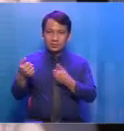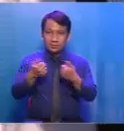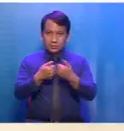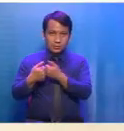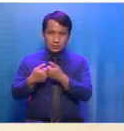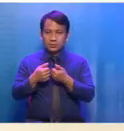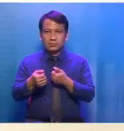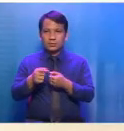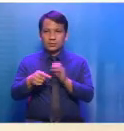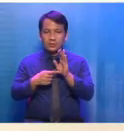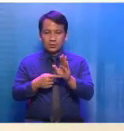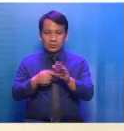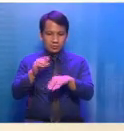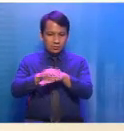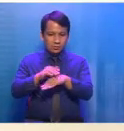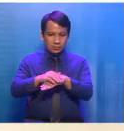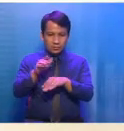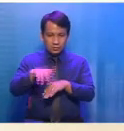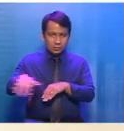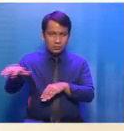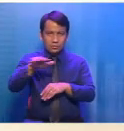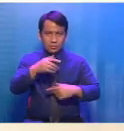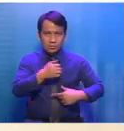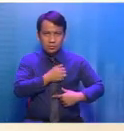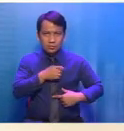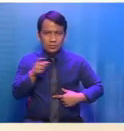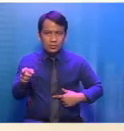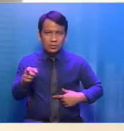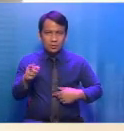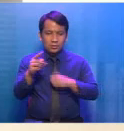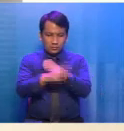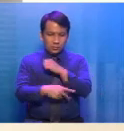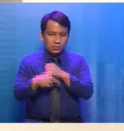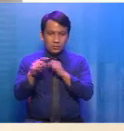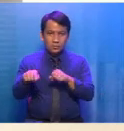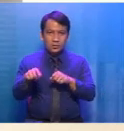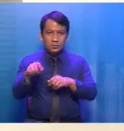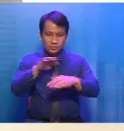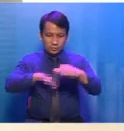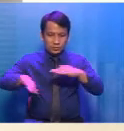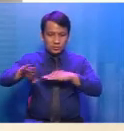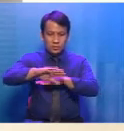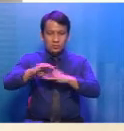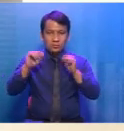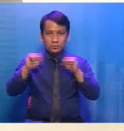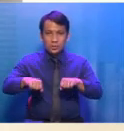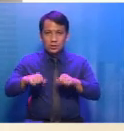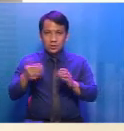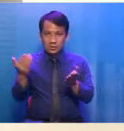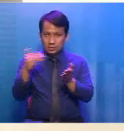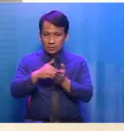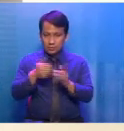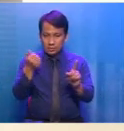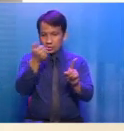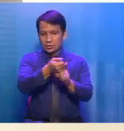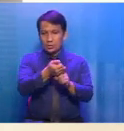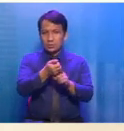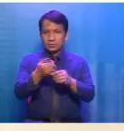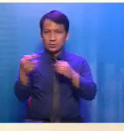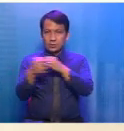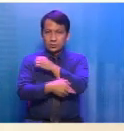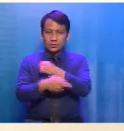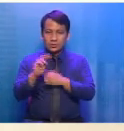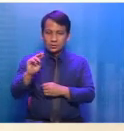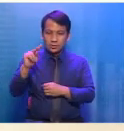NPA. Naka-alerto ngayon ang buong pwersa ng militar dito sa probinsya ng Surigao del Sur dahil sa posibleng pag-atake muli at paghihiganti ng New